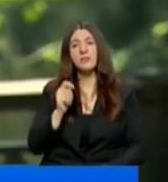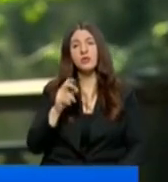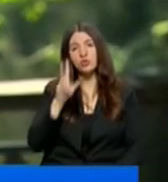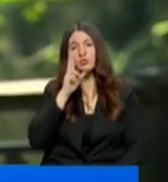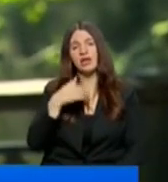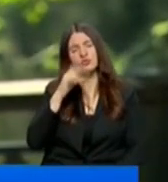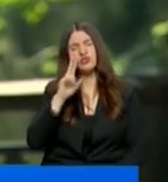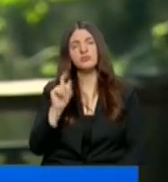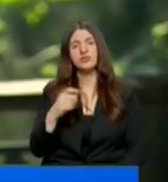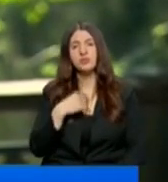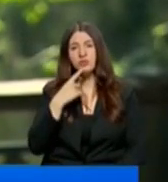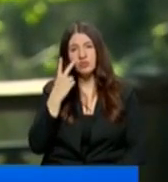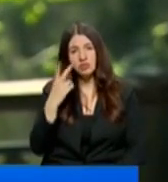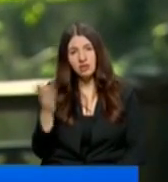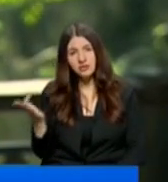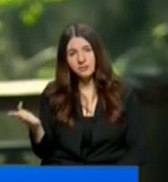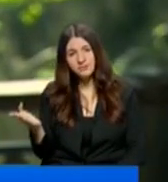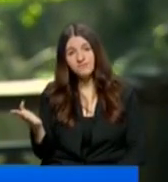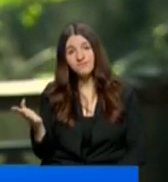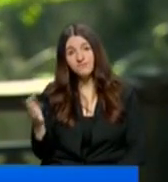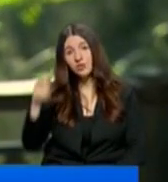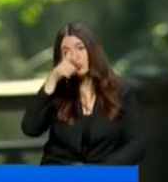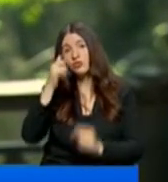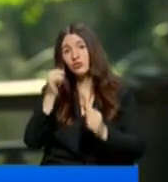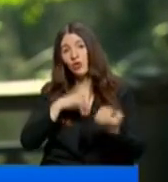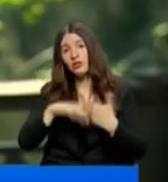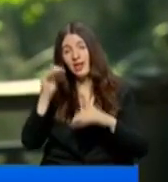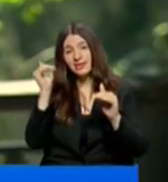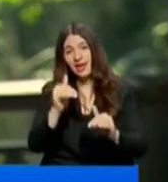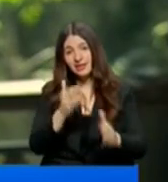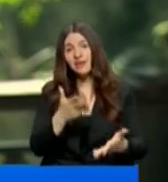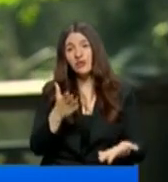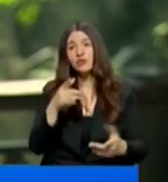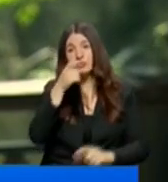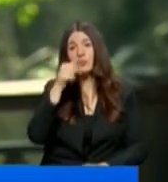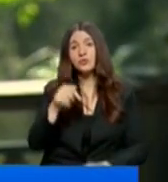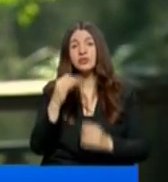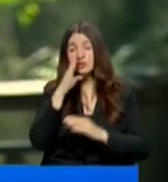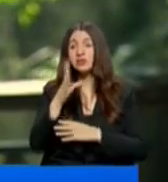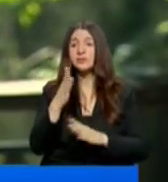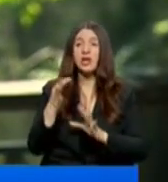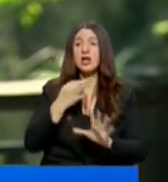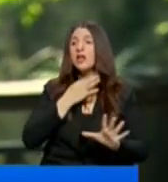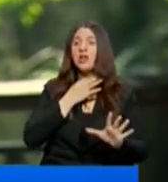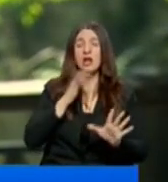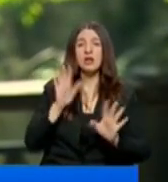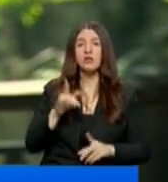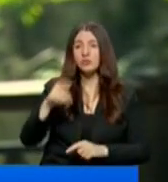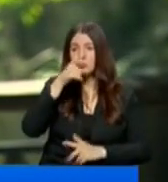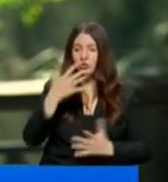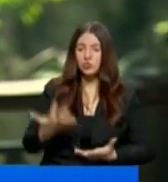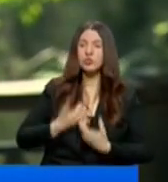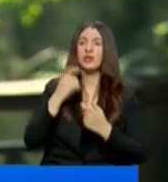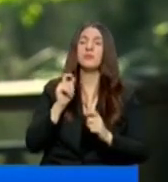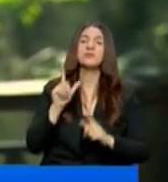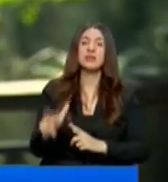ben göstereceğim diyordu. Gösterdi. Türkiye'yi felakete getirdi ve Türkiye bugün ciddi bir çıkmaz işinde. Buradan Türkiye'yi